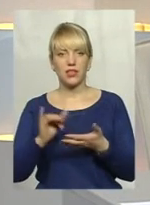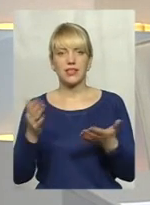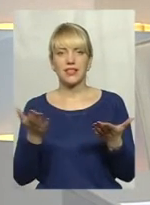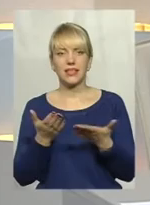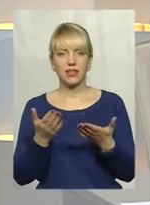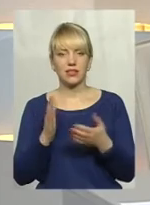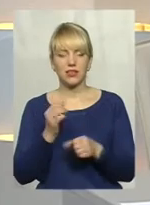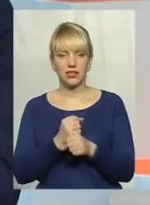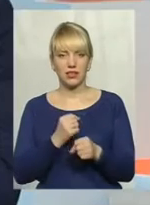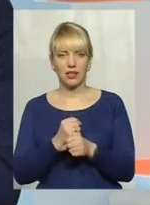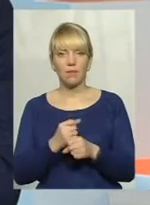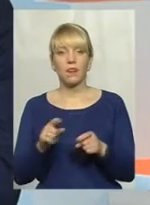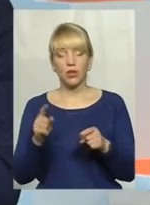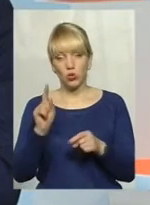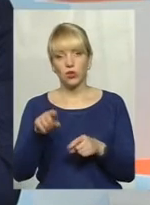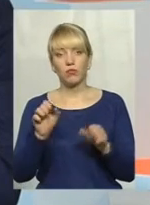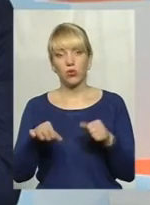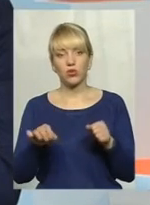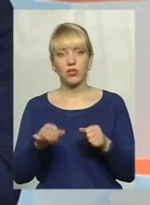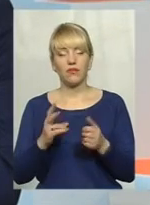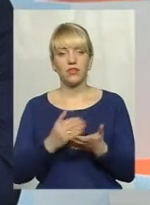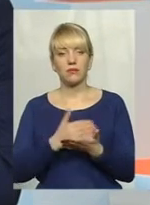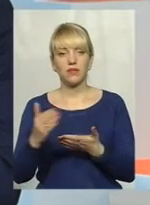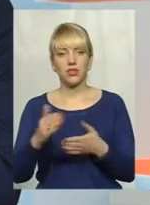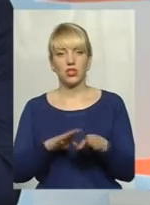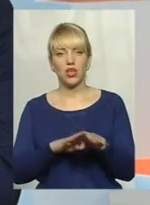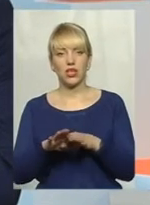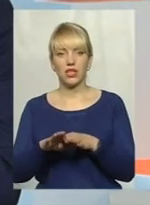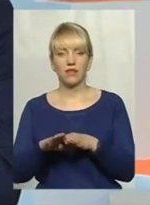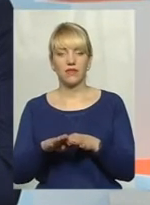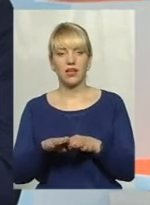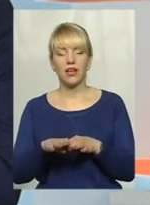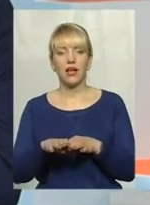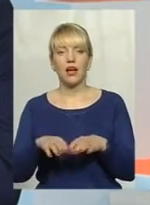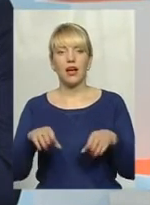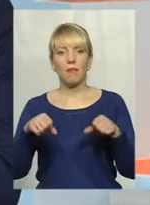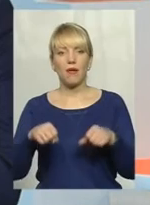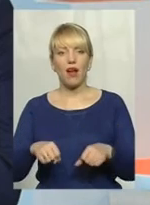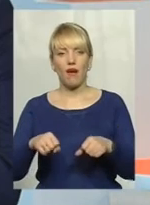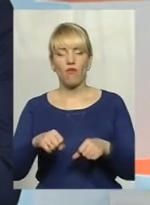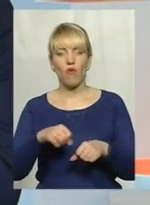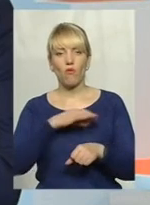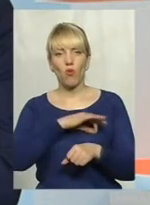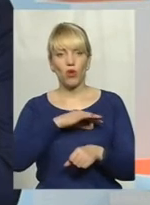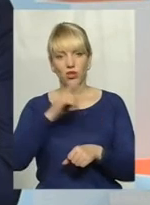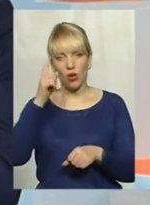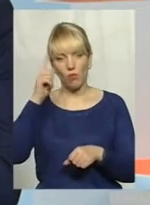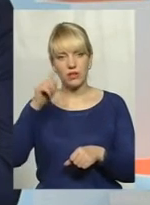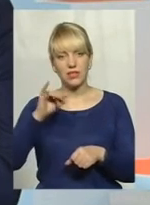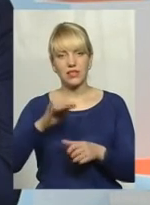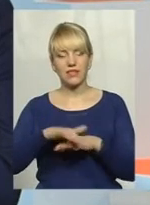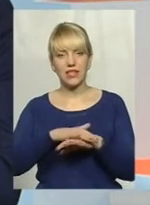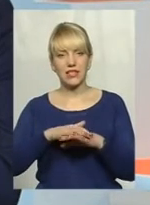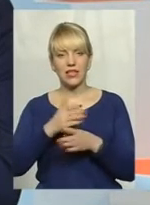чином діяти. Тоді, можливо, з підвищенням рівня правової обізнаності, в тому числі і населення,